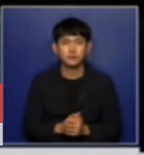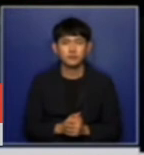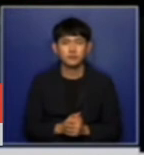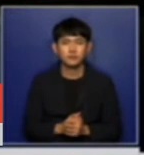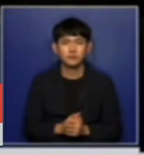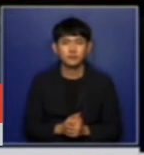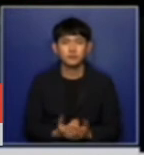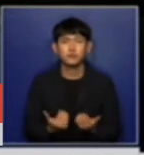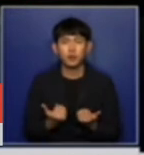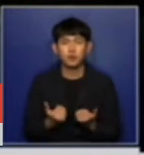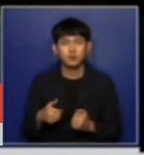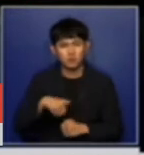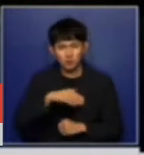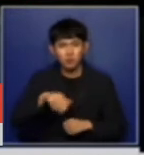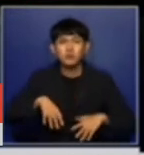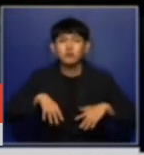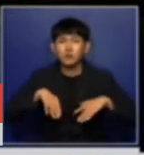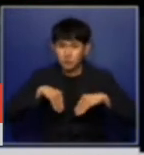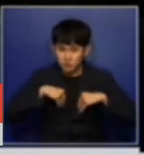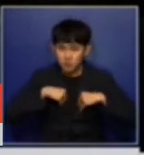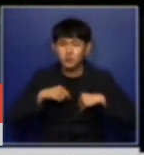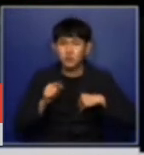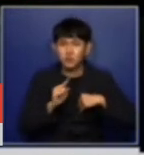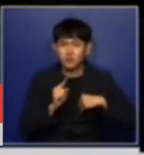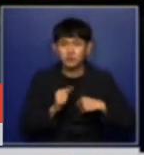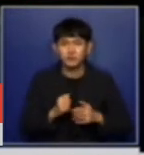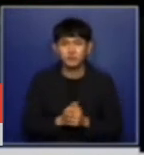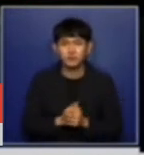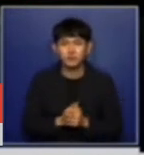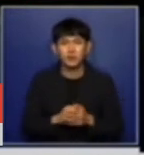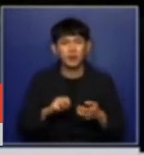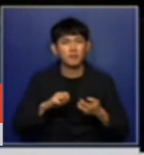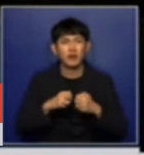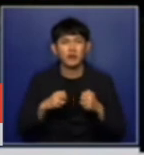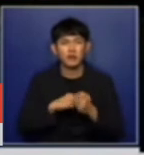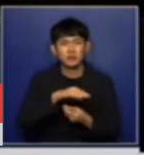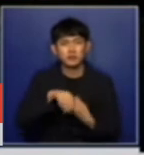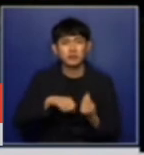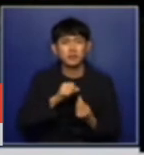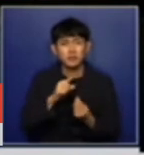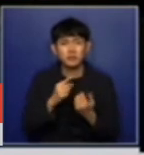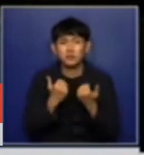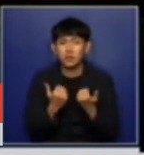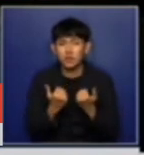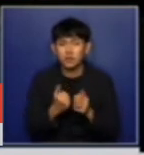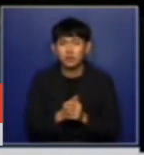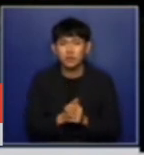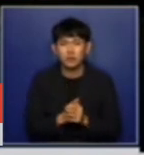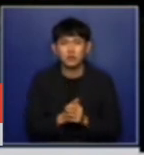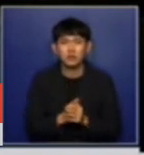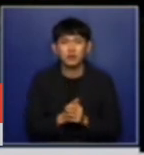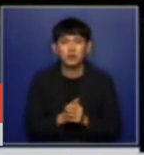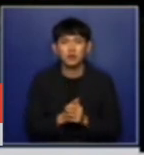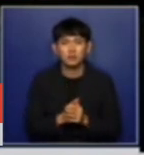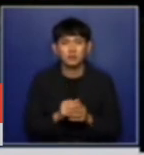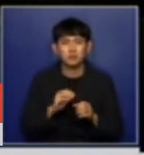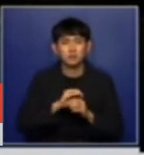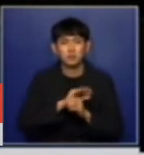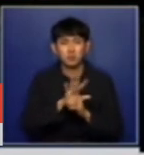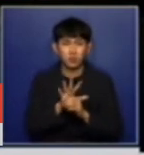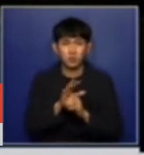เราต้องยอมรับนะครับว่าวิกฤตเศรษฐกิจที่เกิดขึ้นเนี่ยมันไม่ได้เพิ่งเกิดขึ้นขณะที่มี